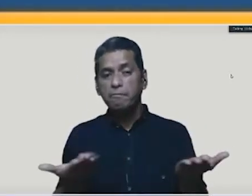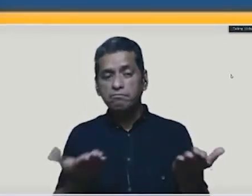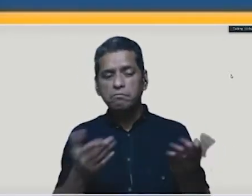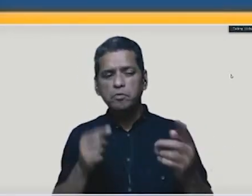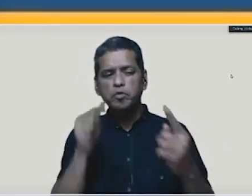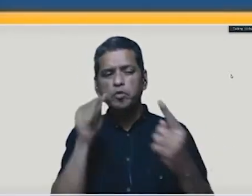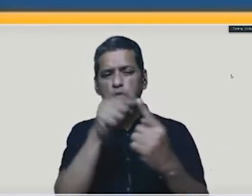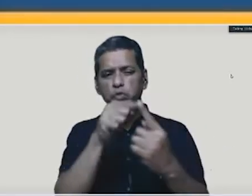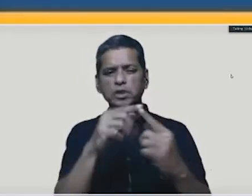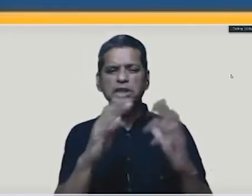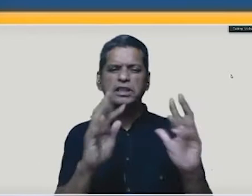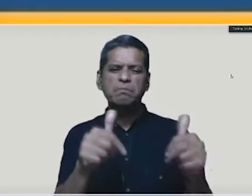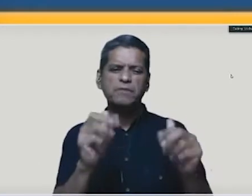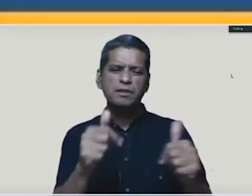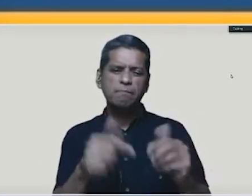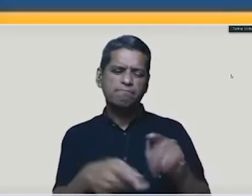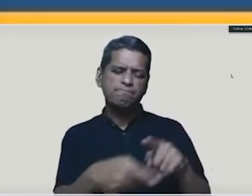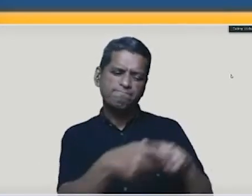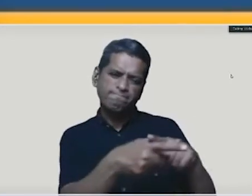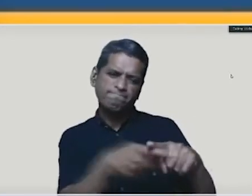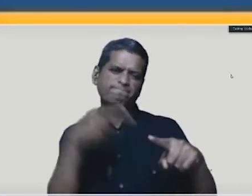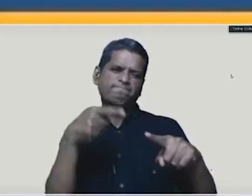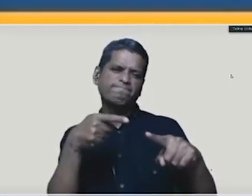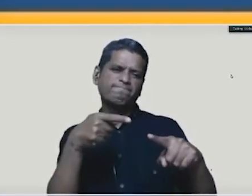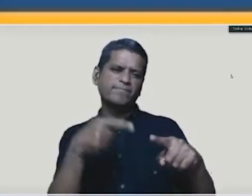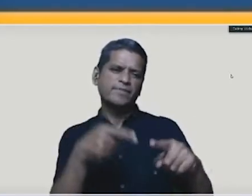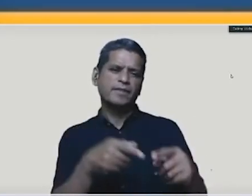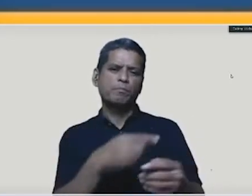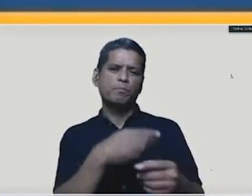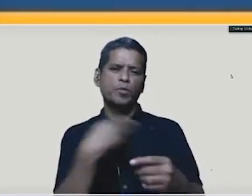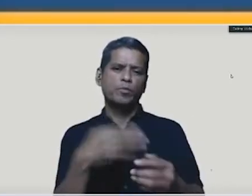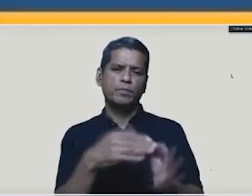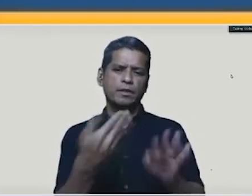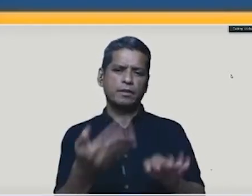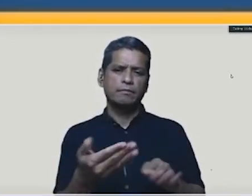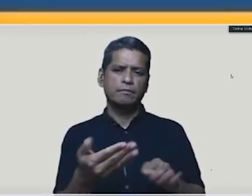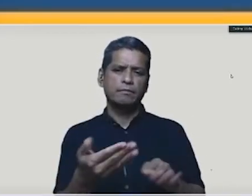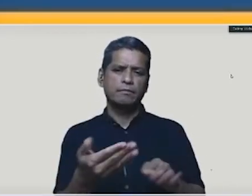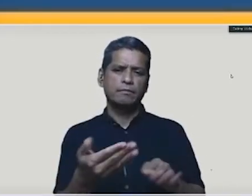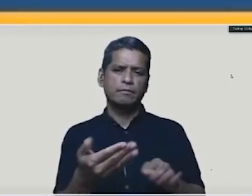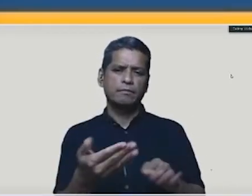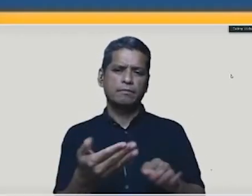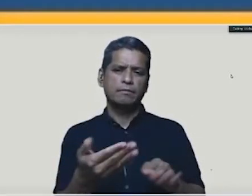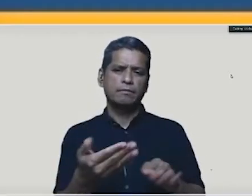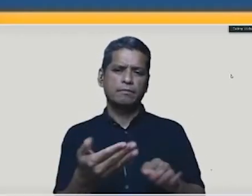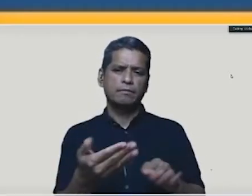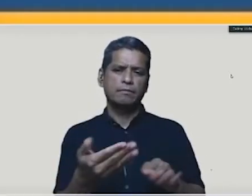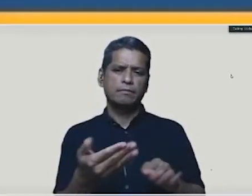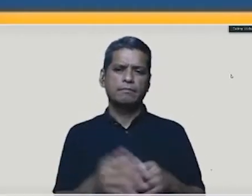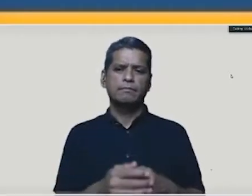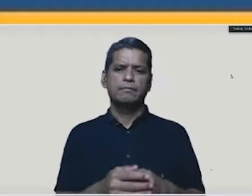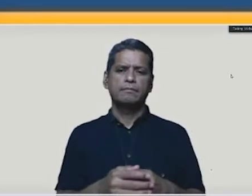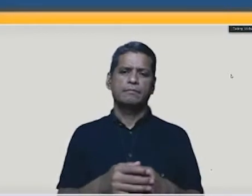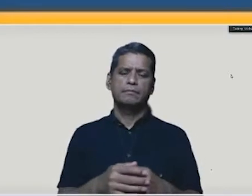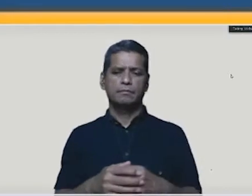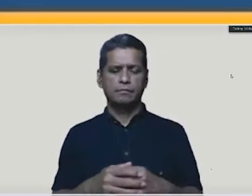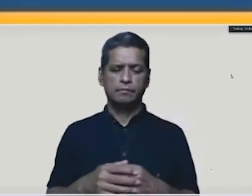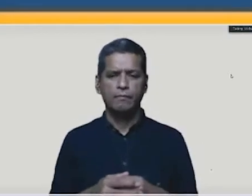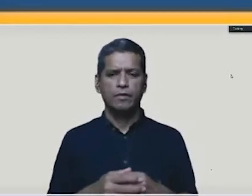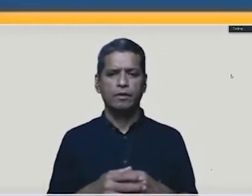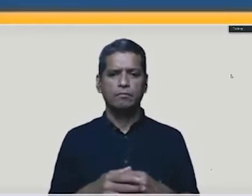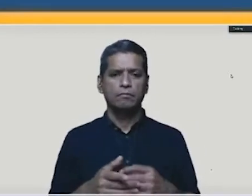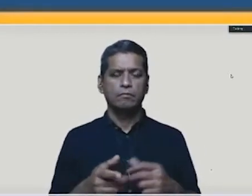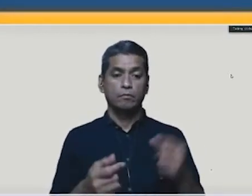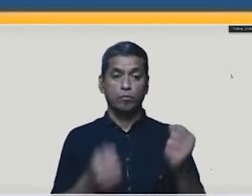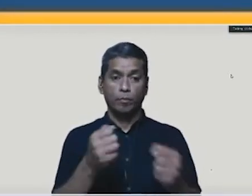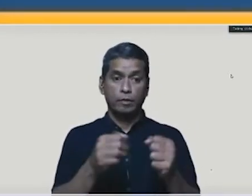Saya sedang berjalan di dalam tol lagi dan sebuah kendaraan yang mengangkut sapi beberapa ekor sapi di dalam kendaraan itu